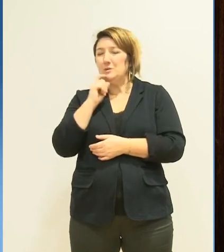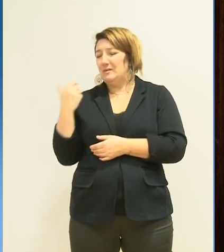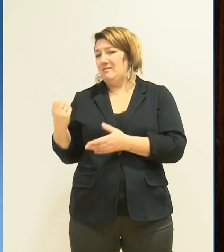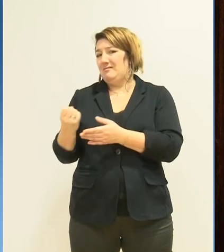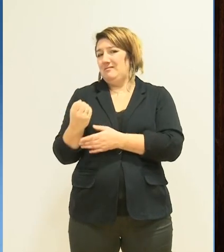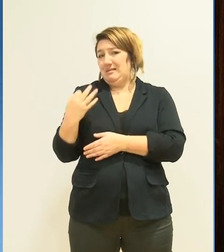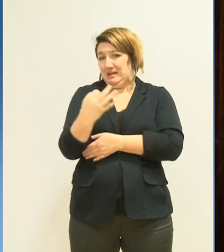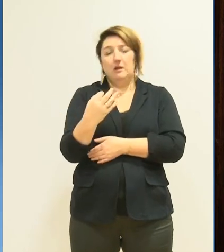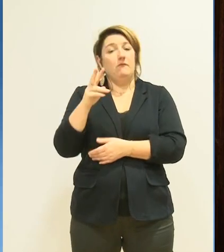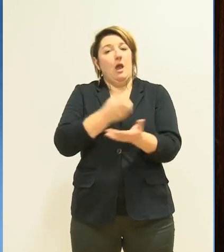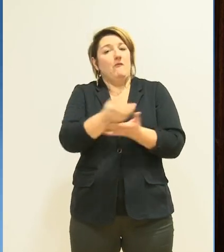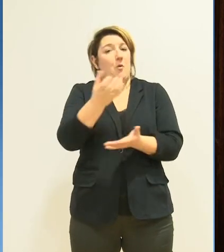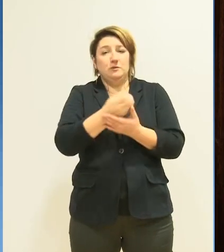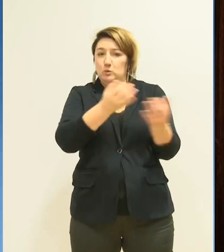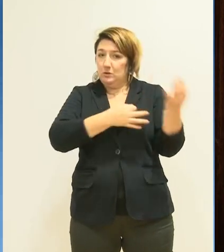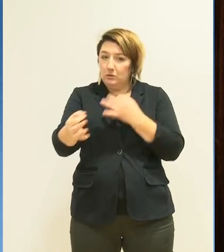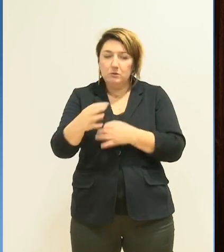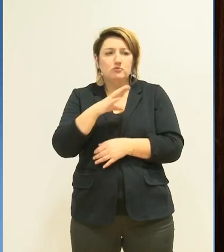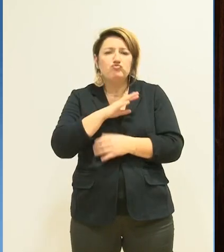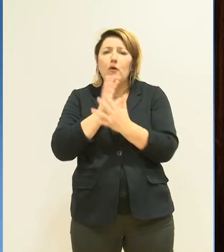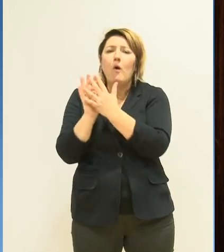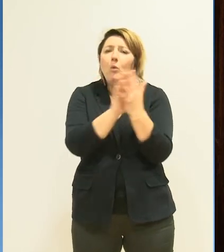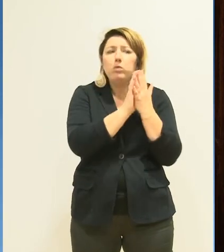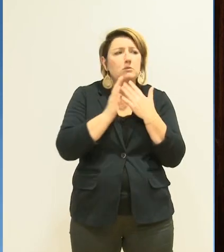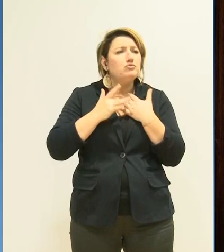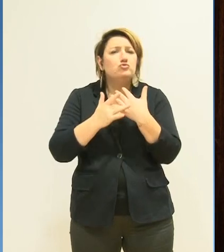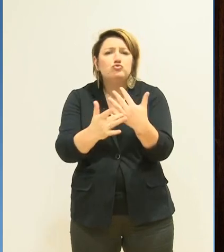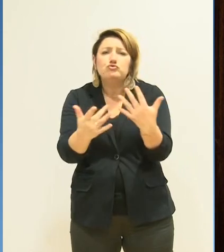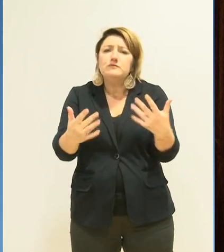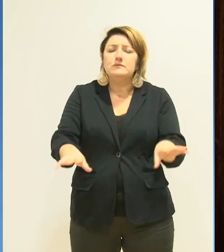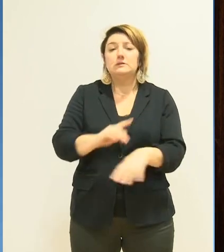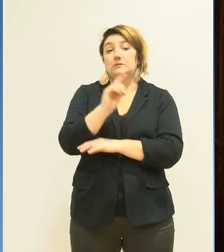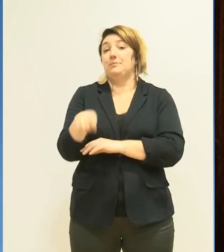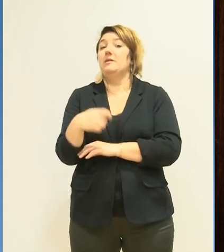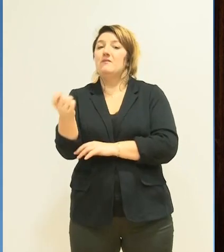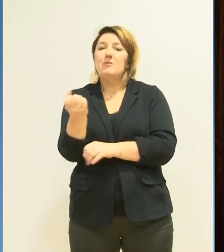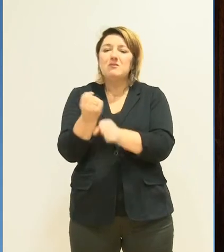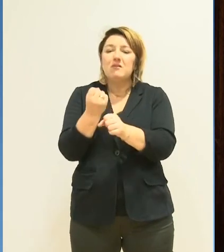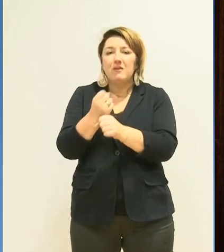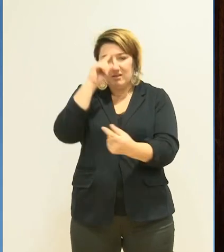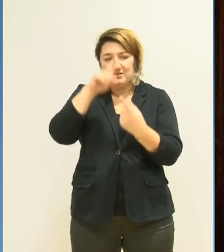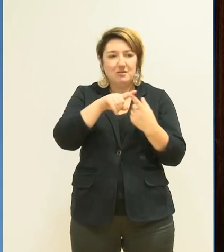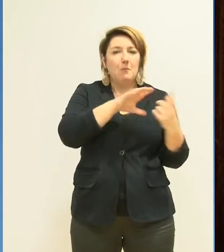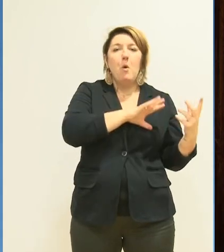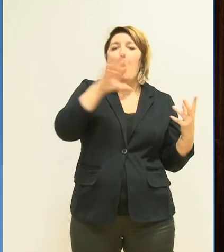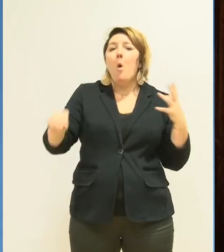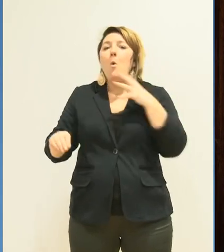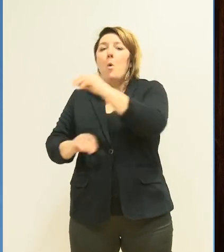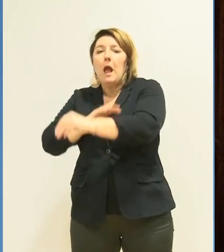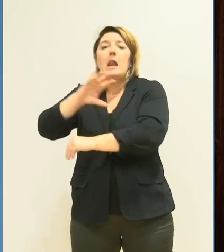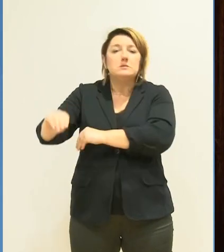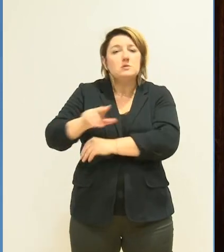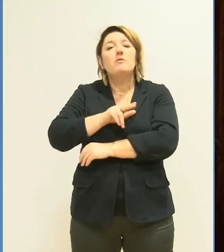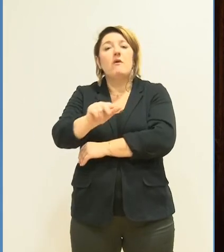que pour certaines il ya eu des rencontres et que bien évidemment un travail de relocalisation est